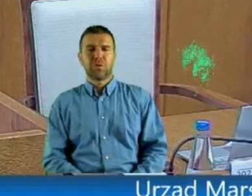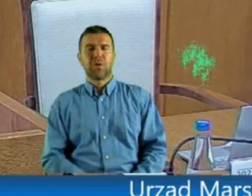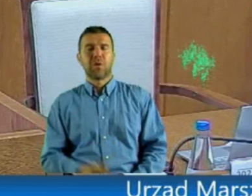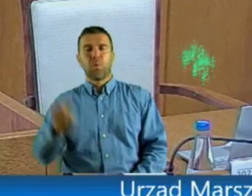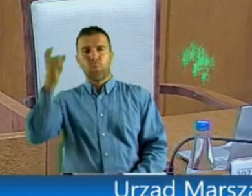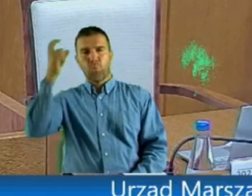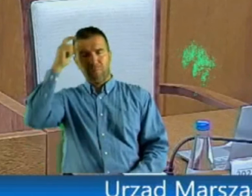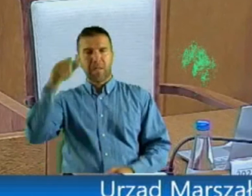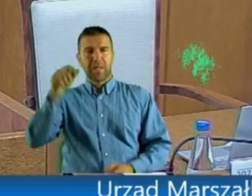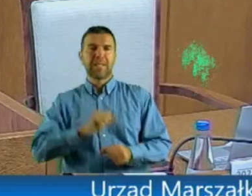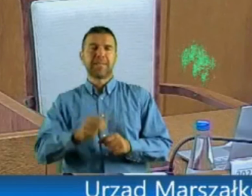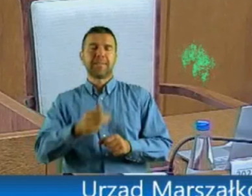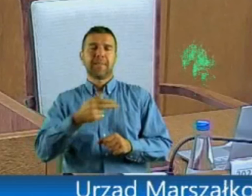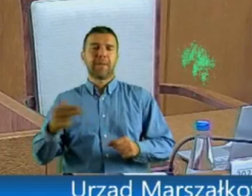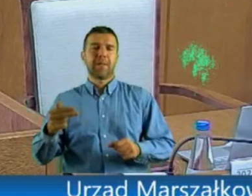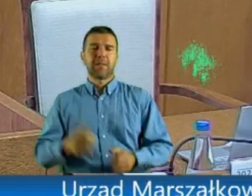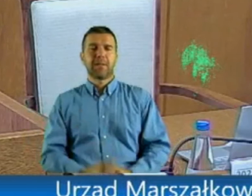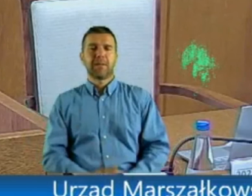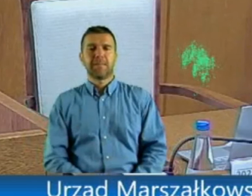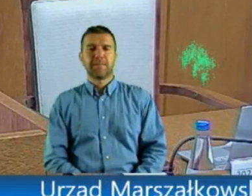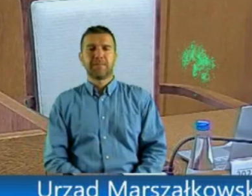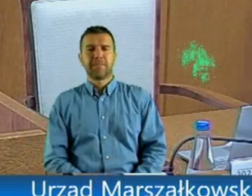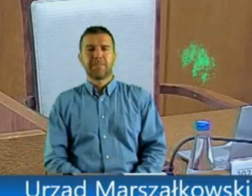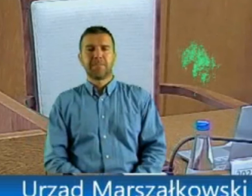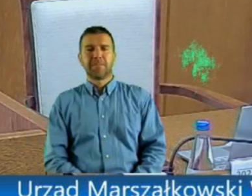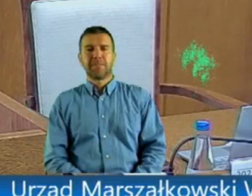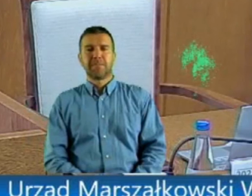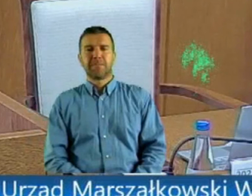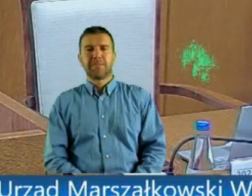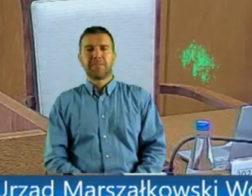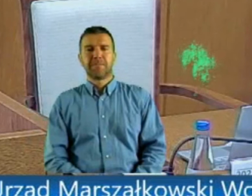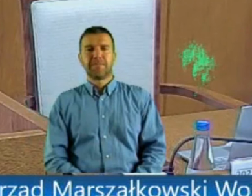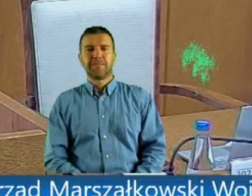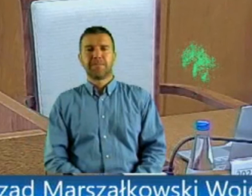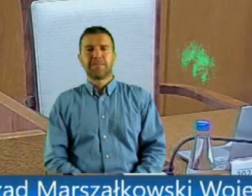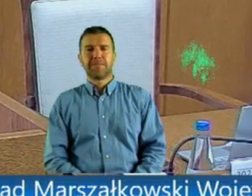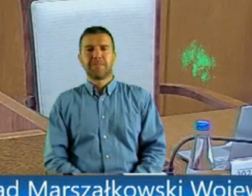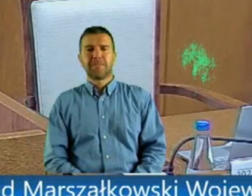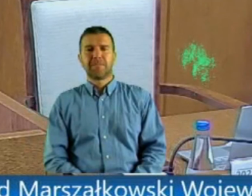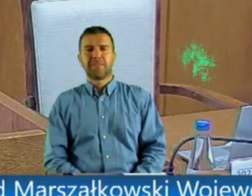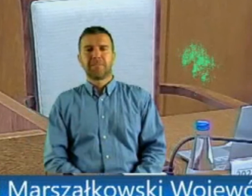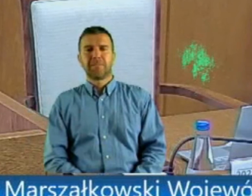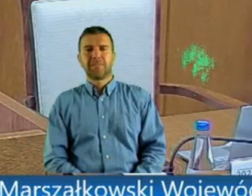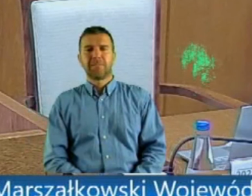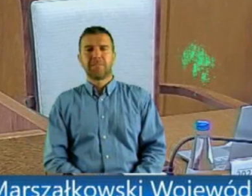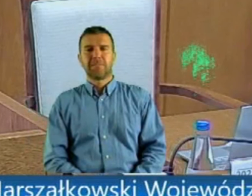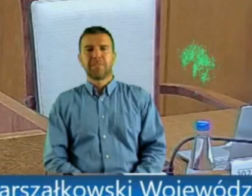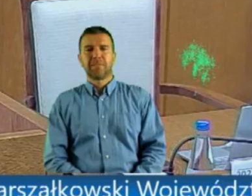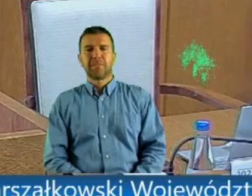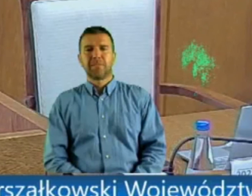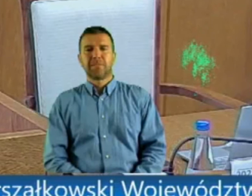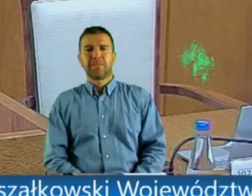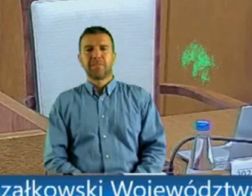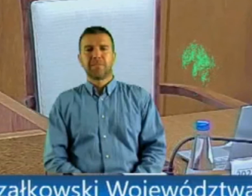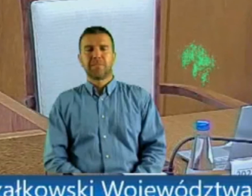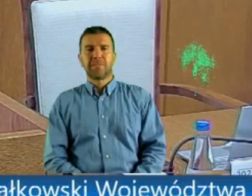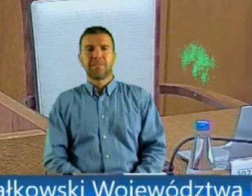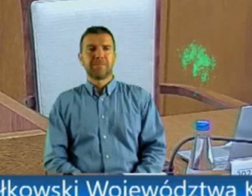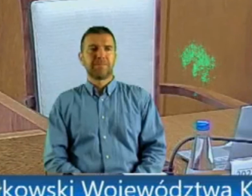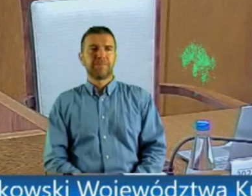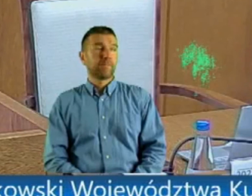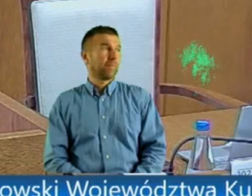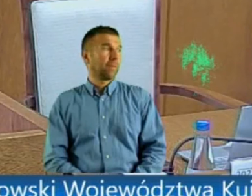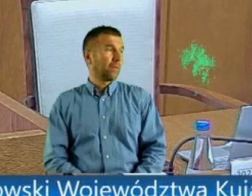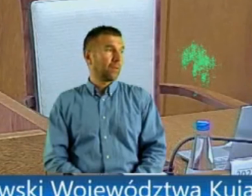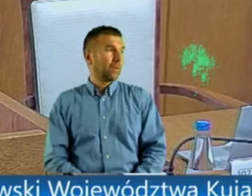przewodnim. Nie powinniśmy uciąć od tematów jednak samorządu terytorialnego, chociaż to jest może mniej dla nich interesujące, ale powinniśmy ich edukować